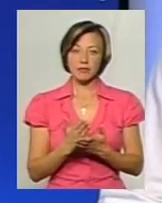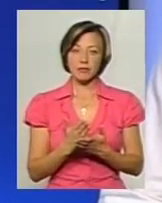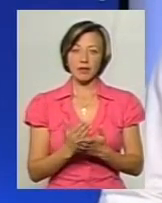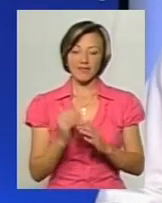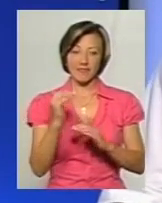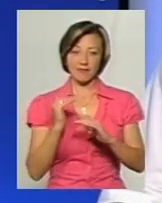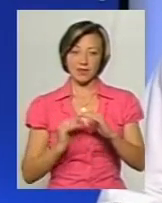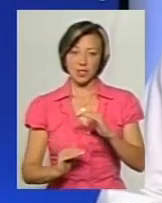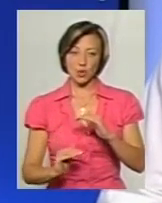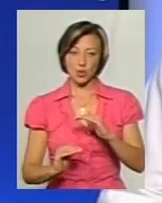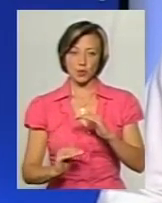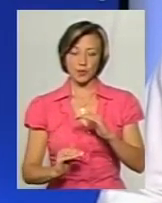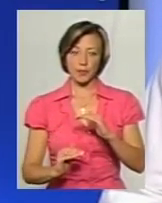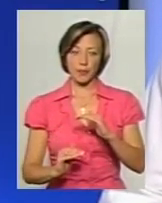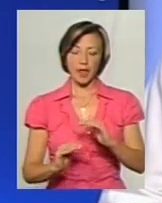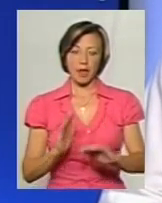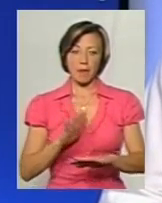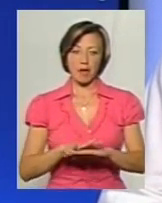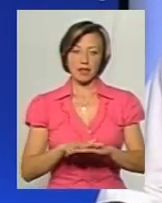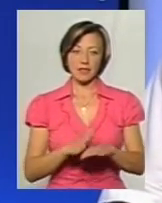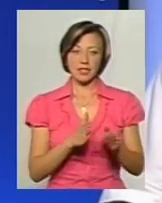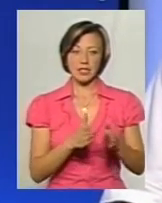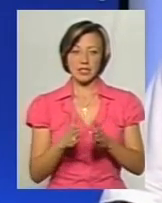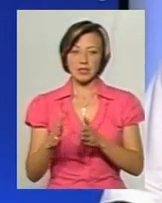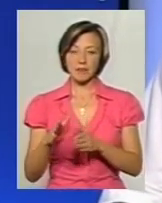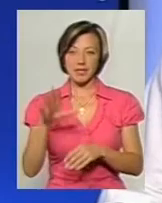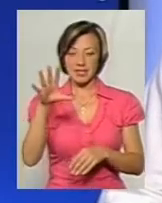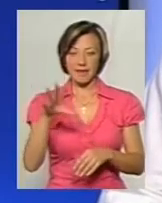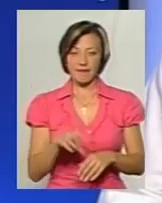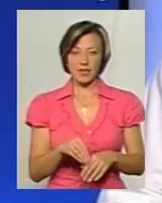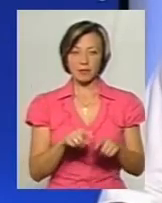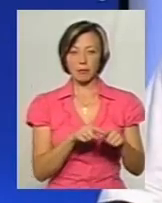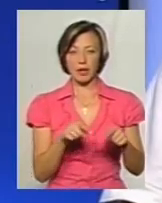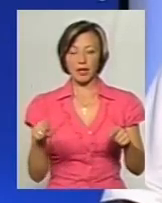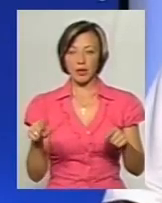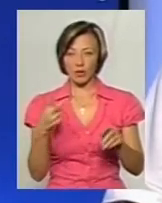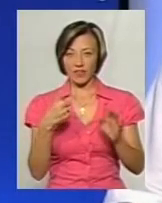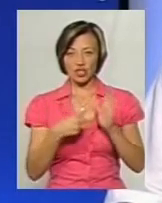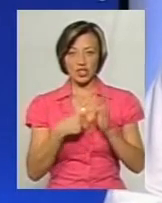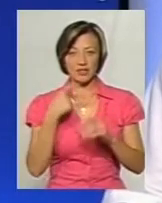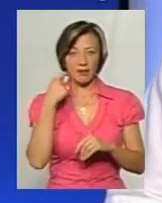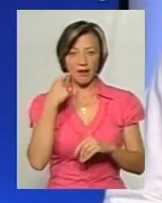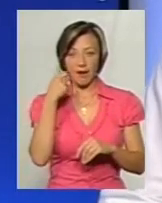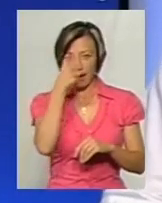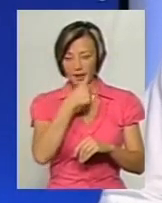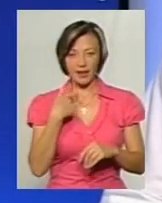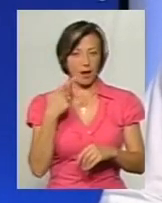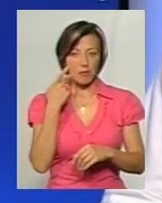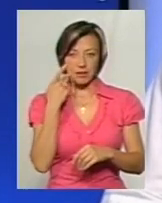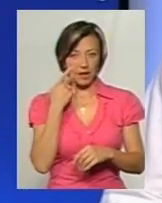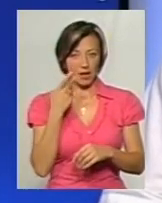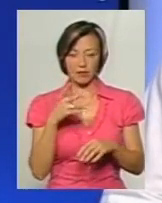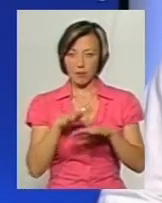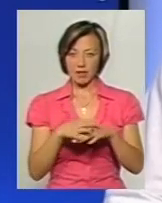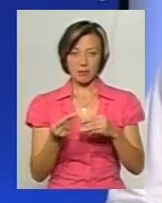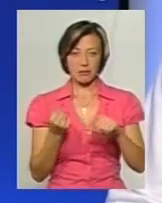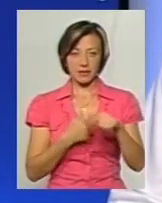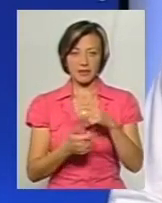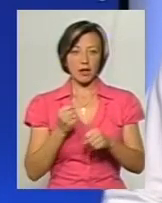низу банківської системи за весь період розвитку, за 26 лет я все время в банківському бізнесі працював